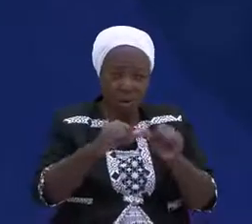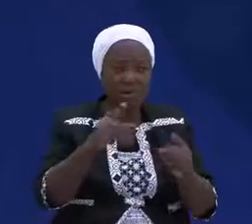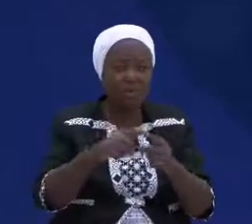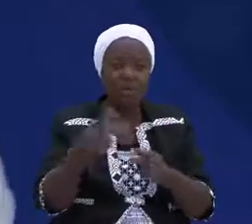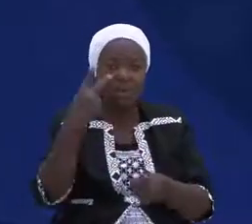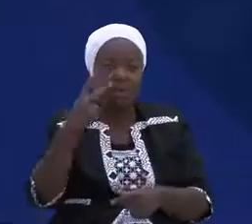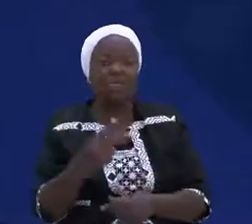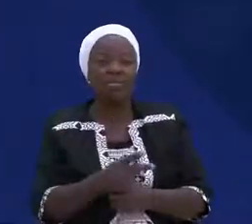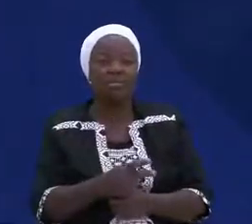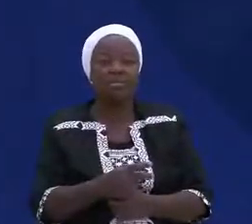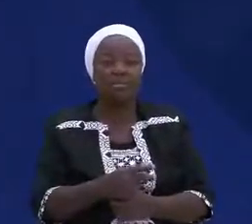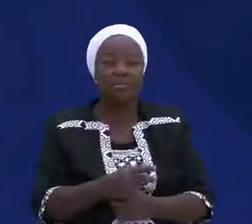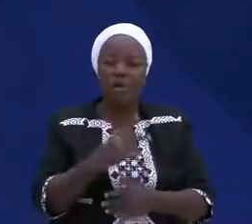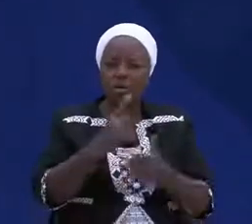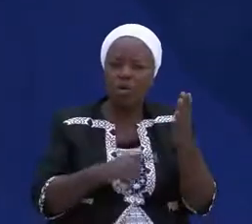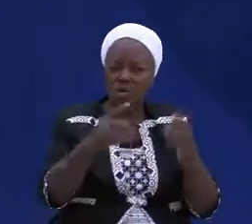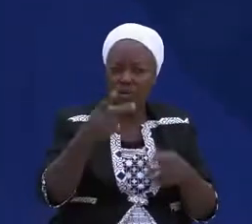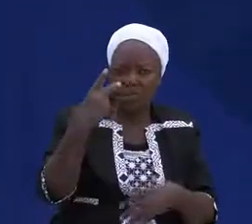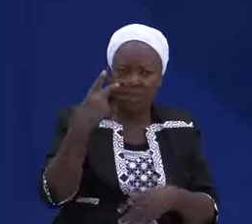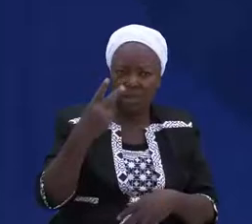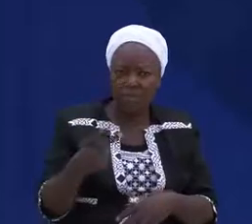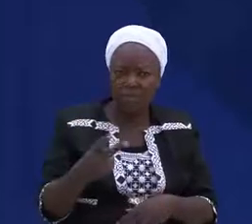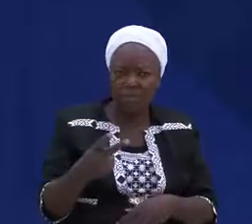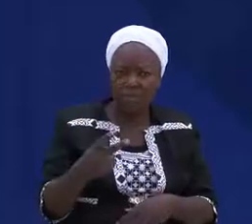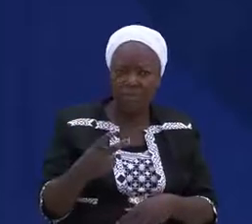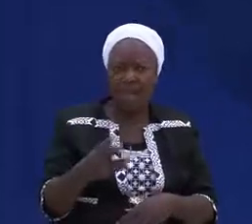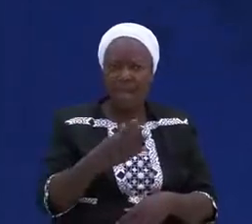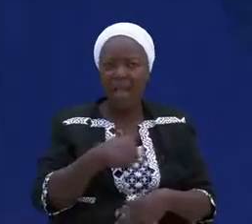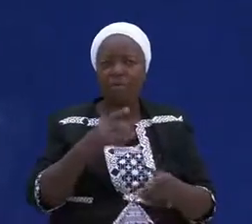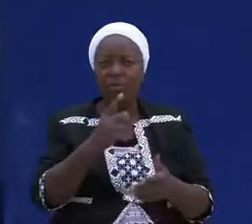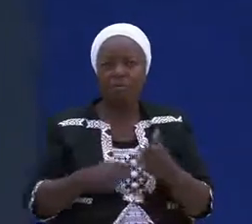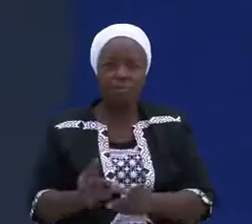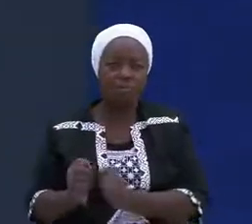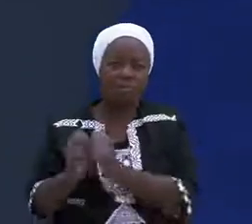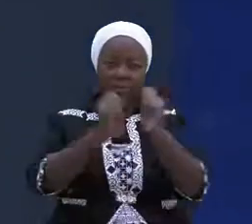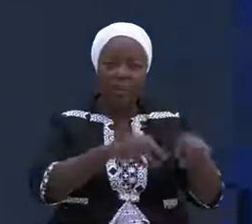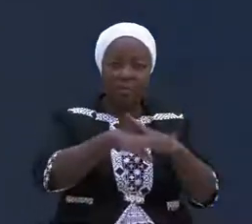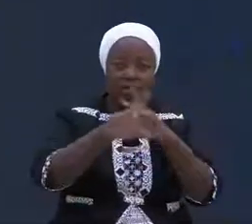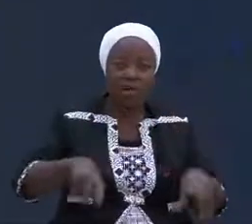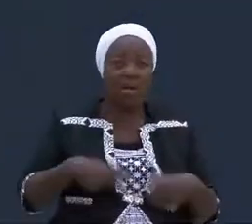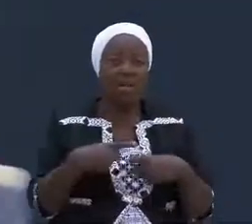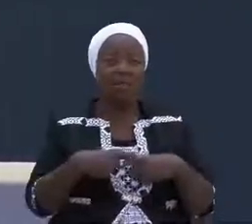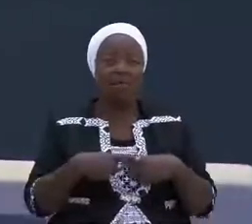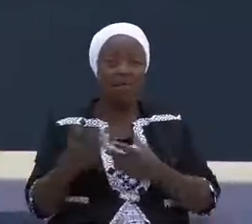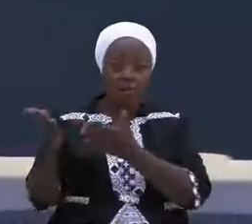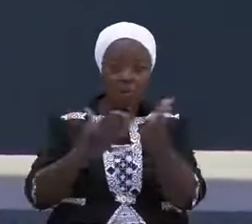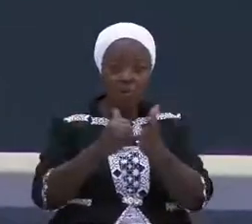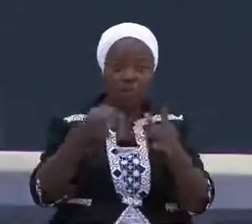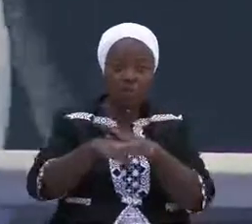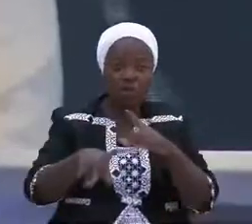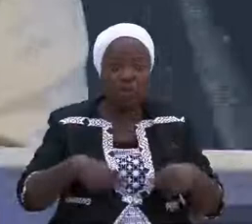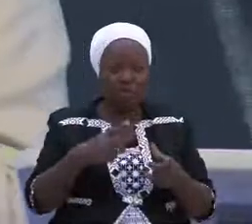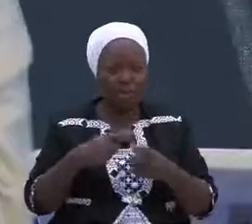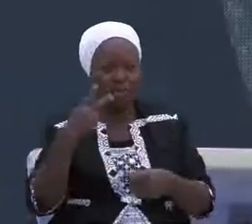continuer à voir. Ce que vous voyez, et vous transférez ça dans votre vie. Vous voyez, ils